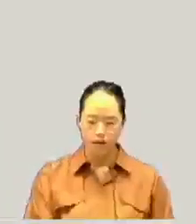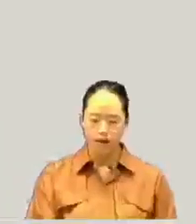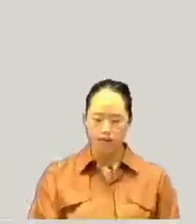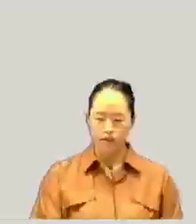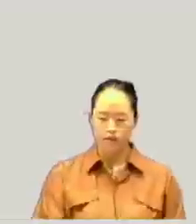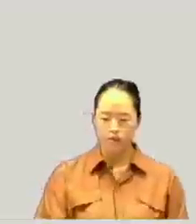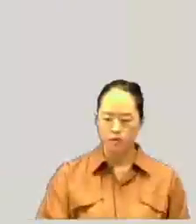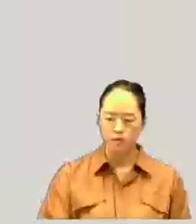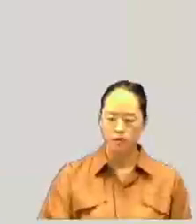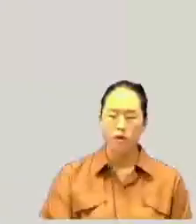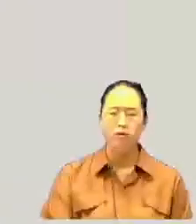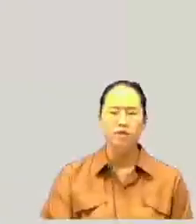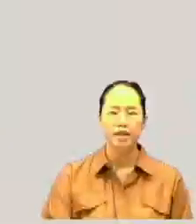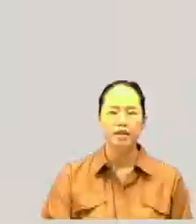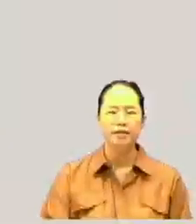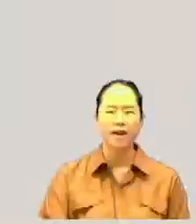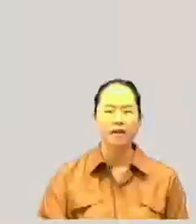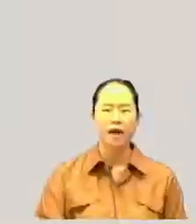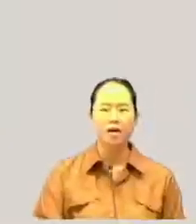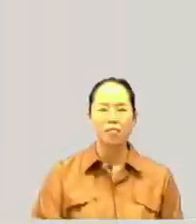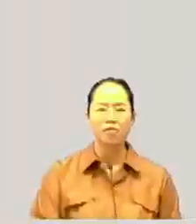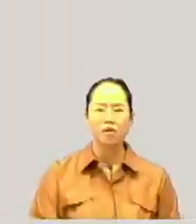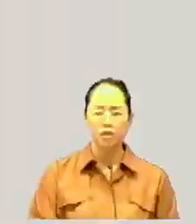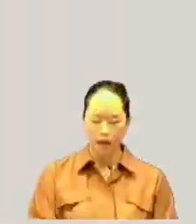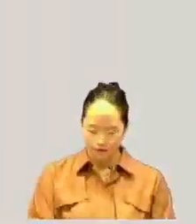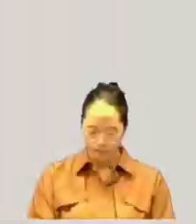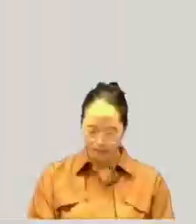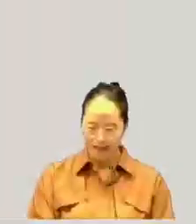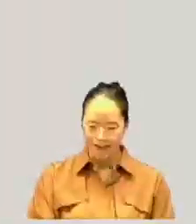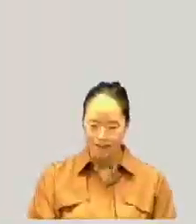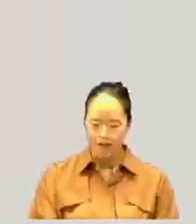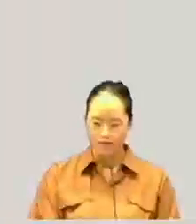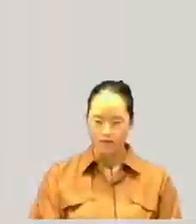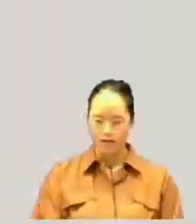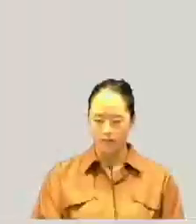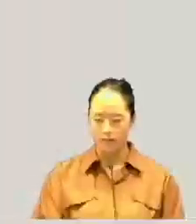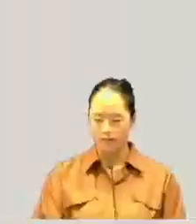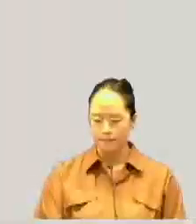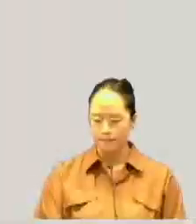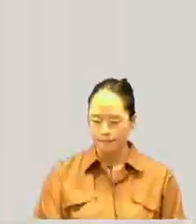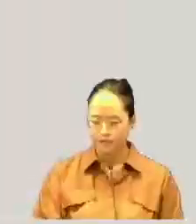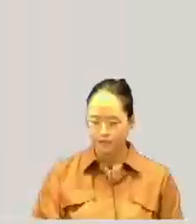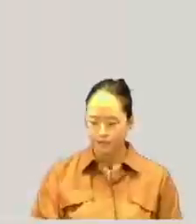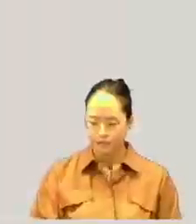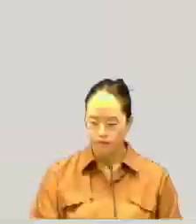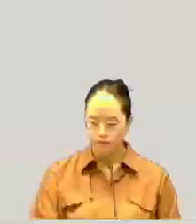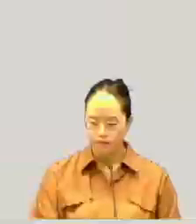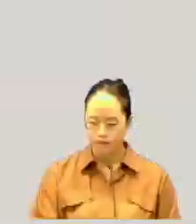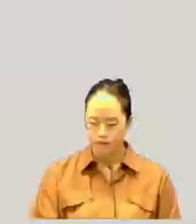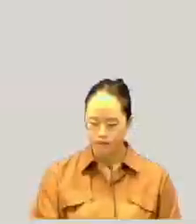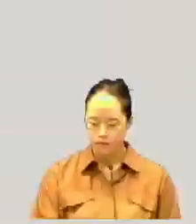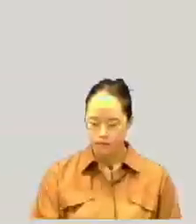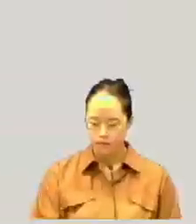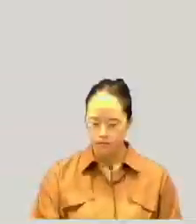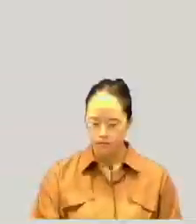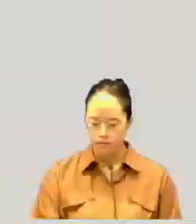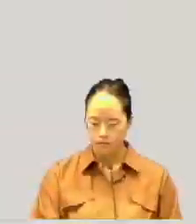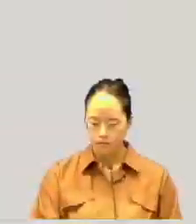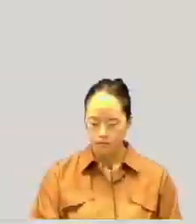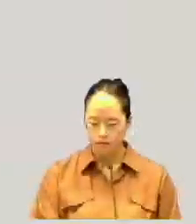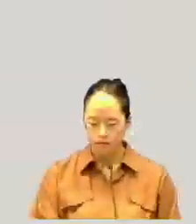在最后的审判的那日呢，我会看到这个神到底为我们付出了多少的这